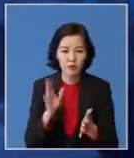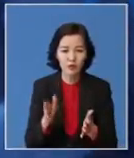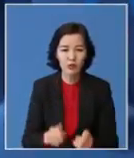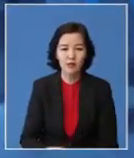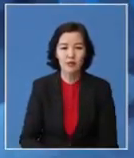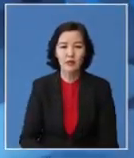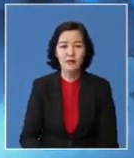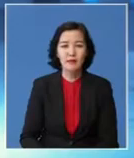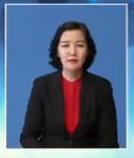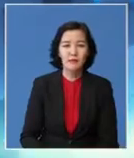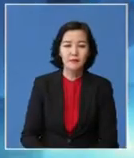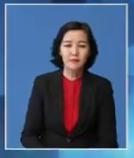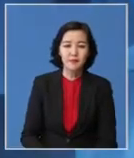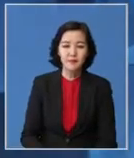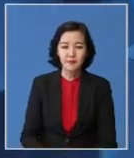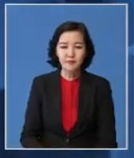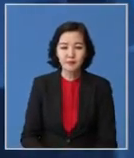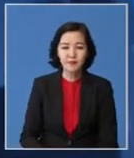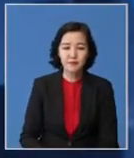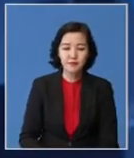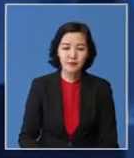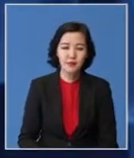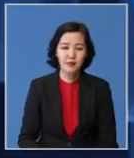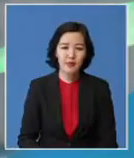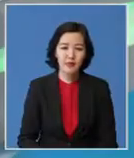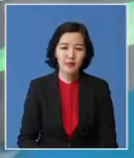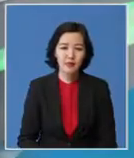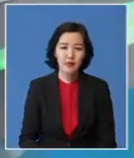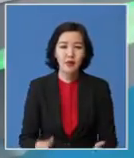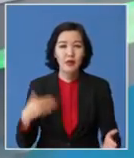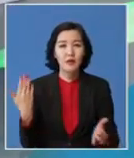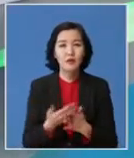Жумаханов, Айбек Акшулаков, телекомпания ЖДСУ, Талдыкурган.